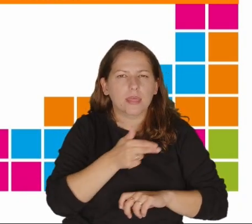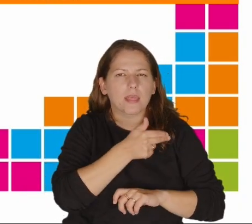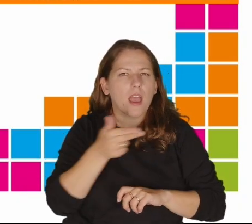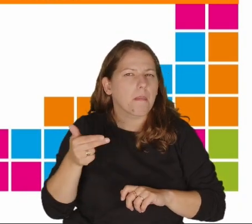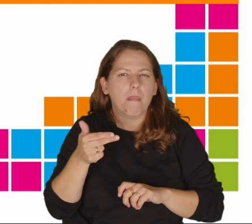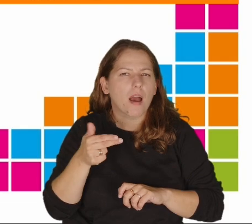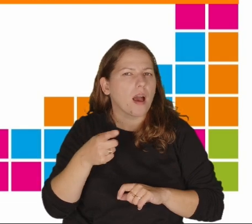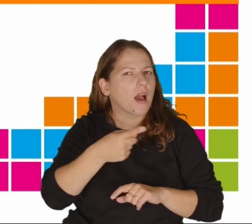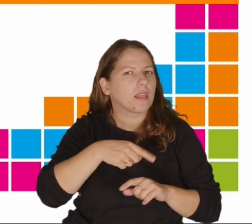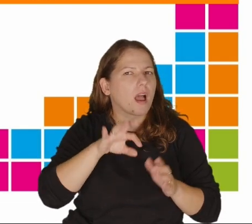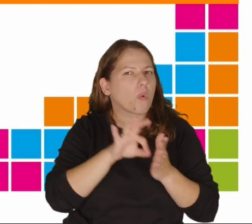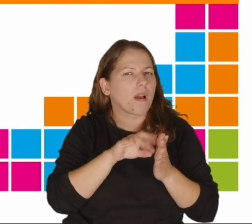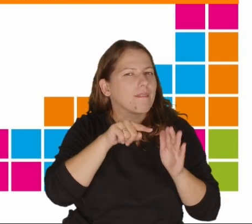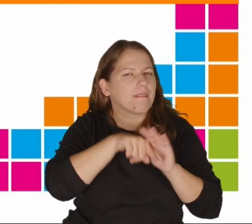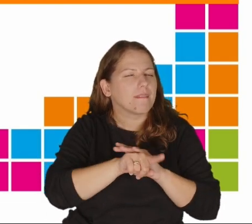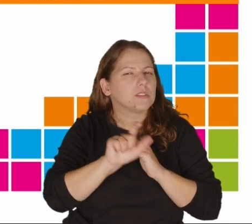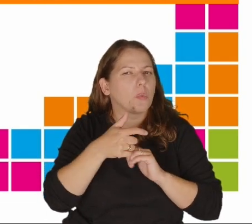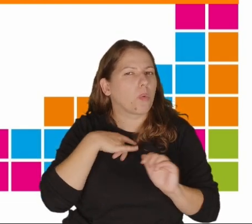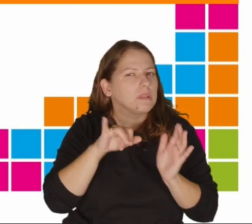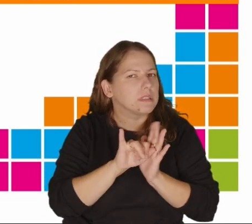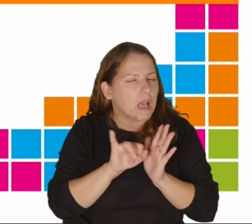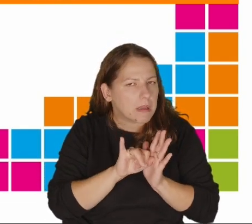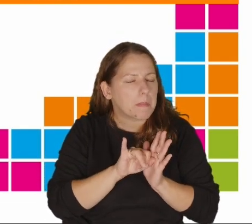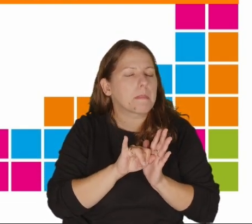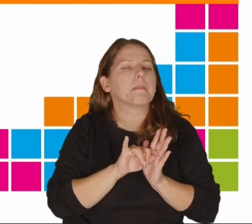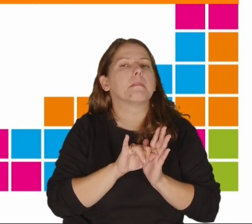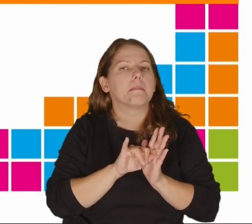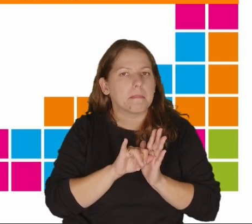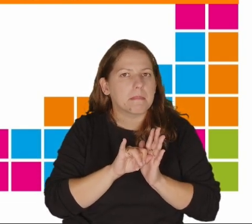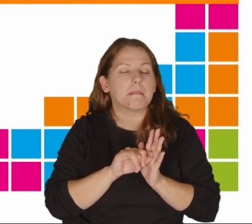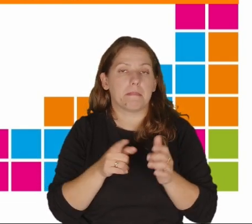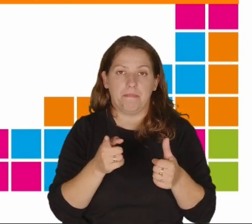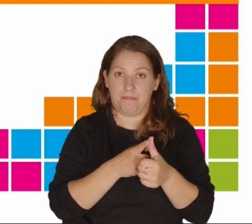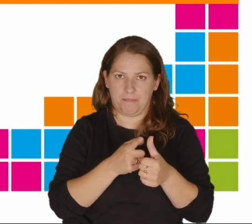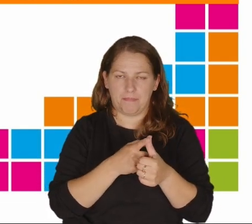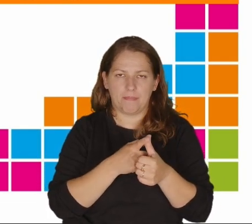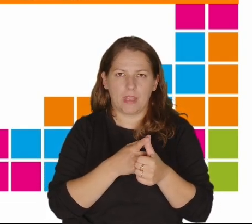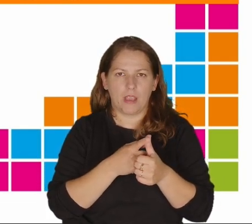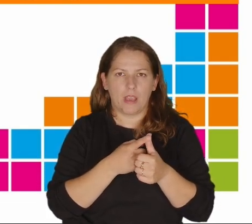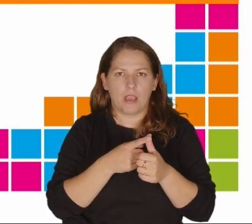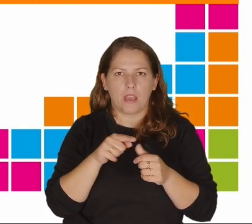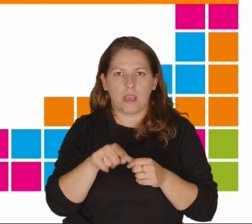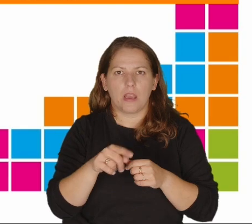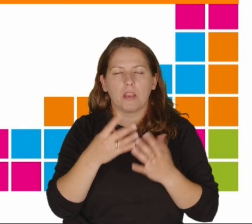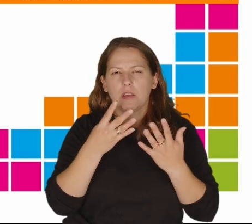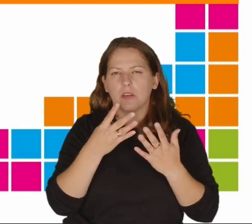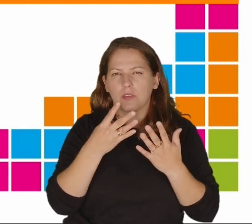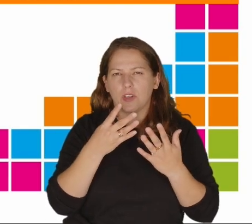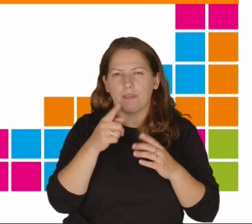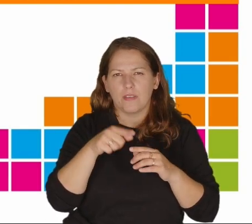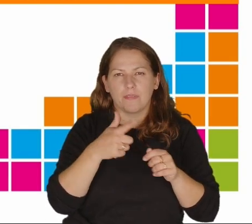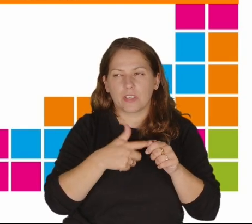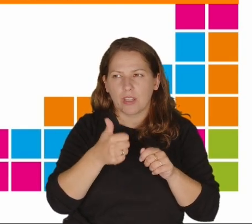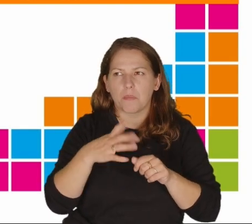nich się pojawiła. No, po pierwsze, w 9 na 21 było